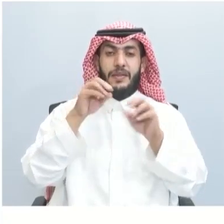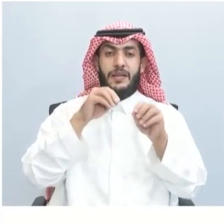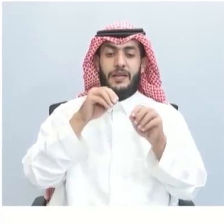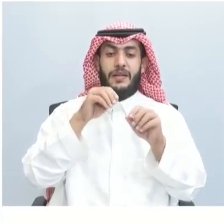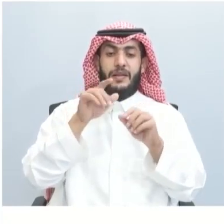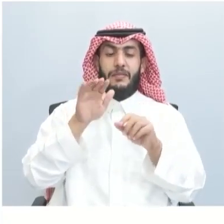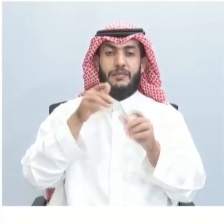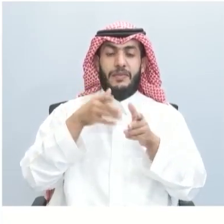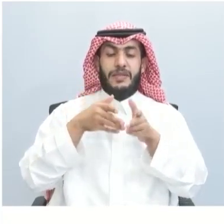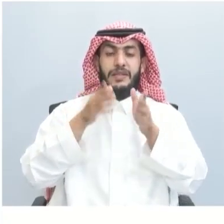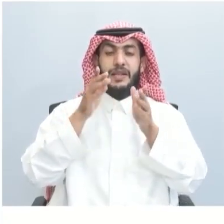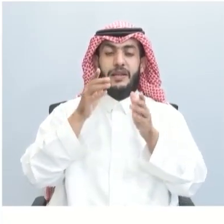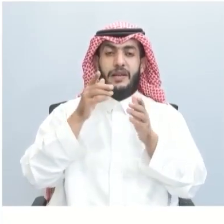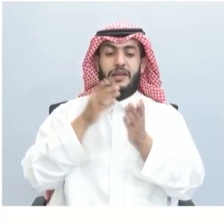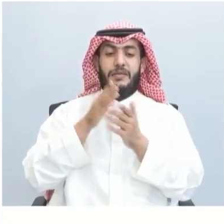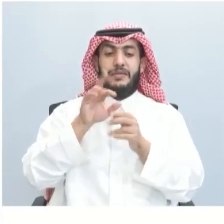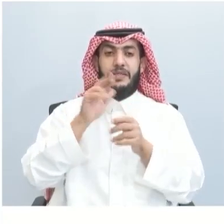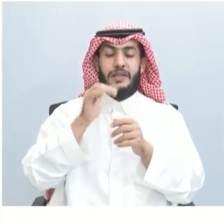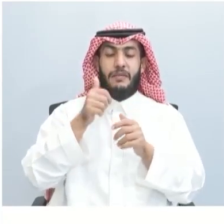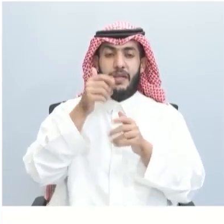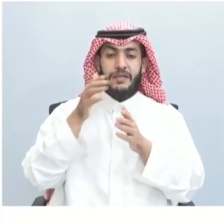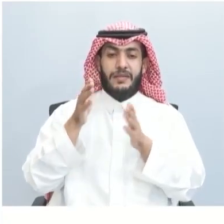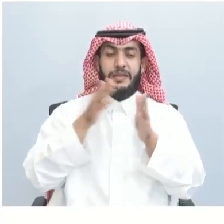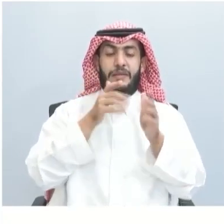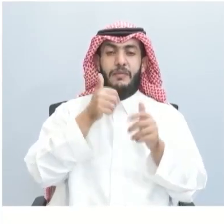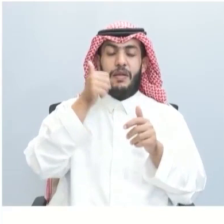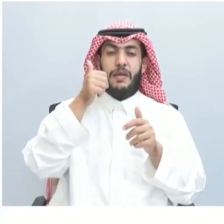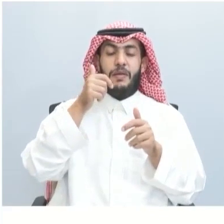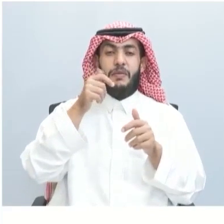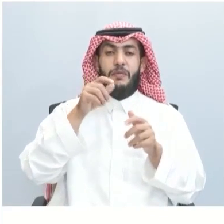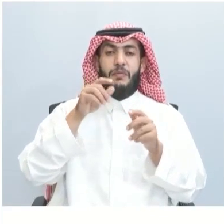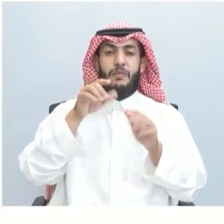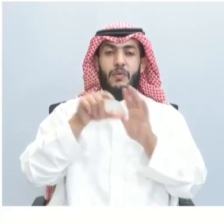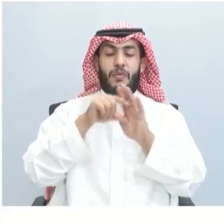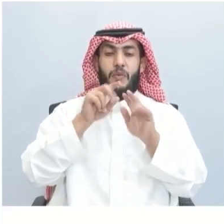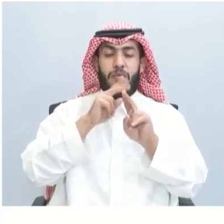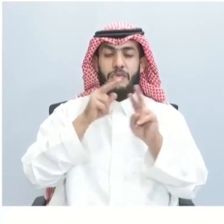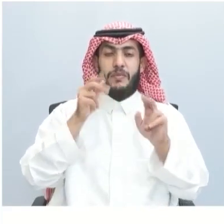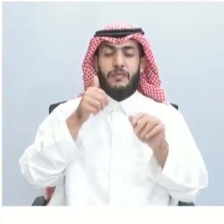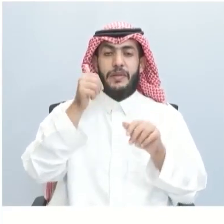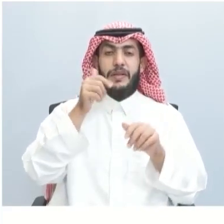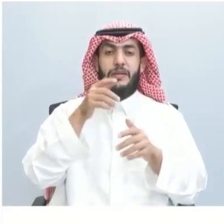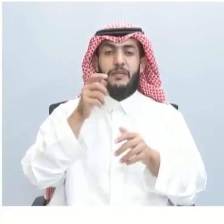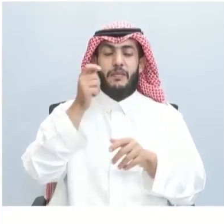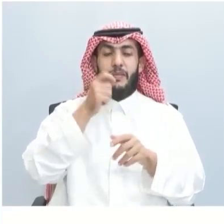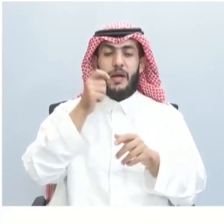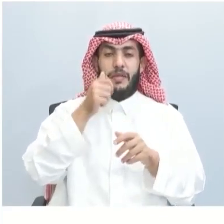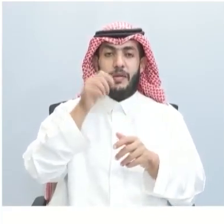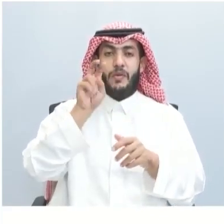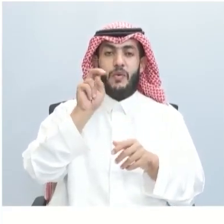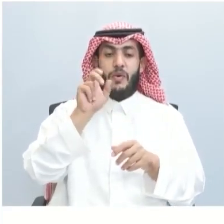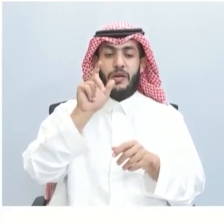طول مسار هذه الروابط يكون الزاحف قادرا على العثور على محتوى جديد واضافته الى محرك البحث